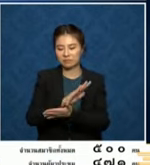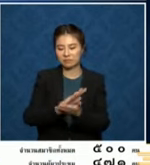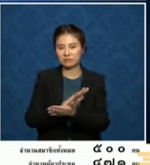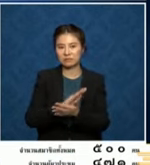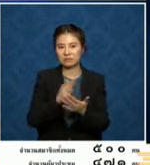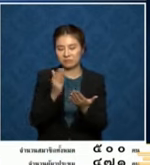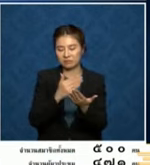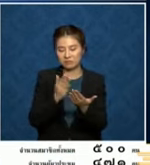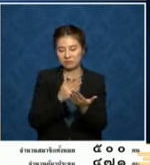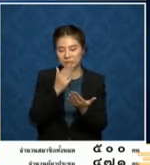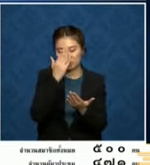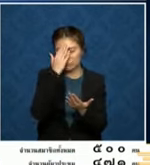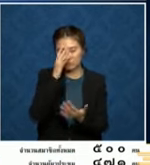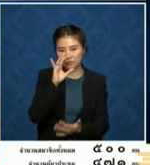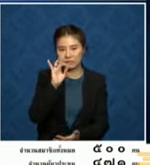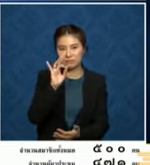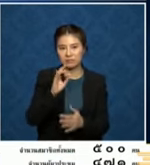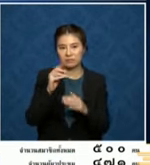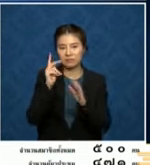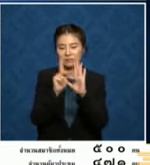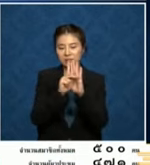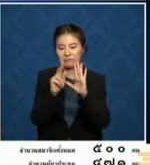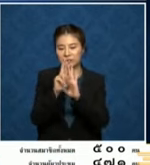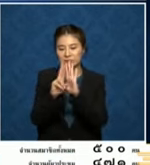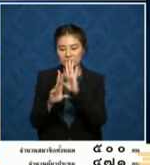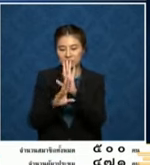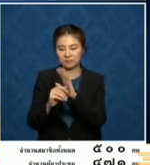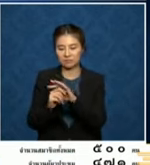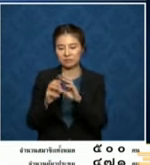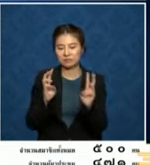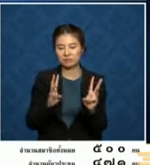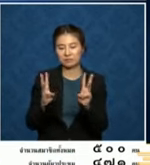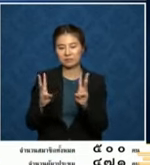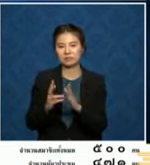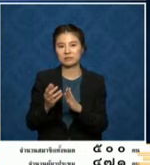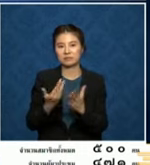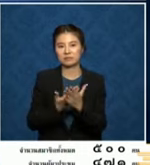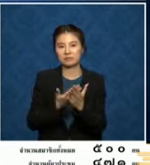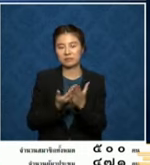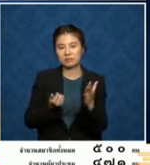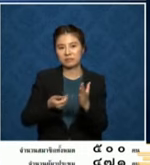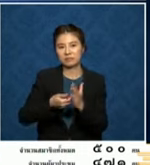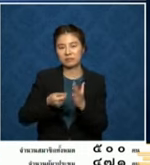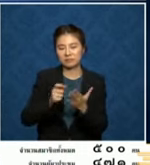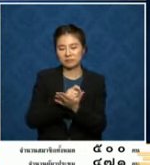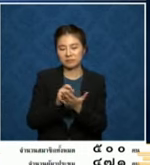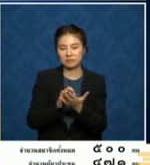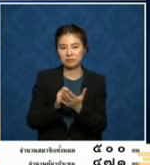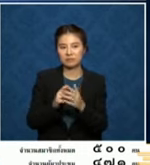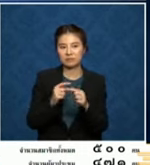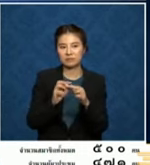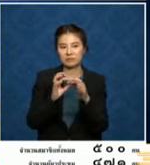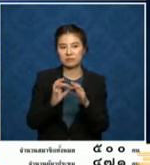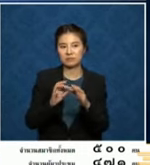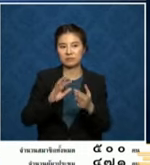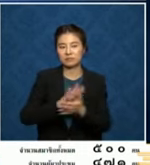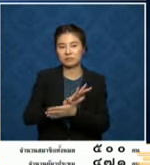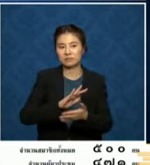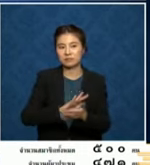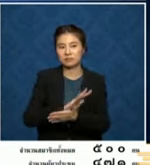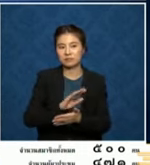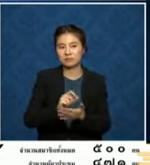หน้ามีหลักเกณฑ์กับข้อปฏิบัติแล้วหลักเกณฑ์กับข้อปฏิบัติที่ผมไฮไลท์ดอกจันอยู่ในเอกสารที่